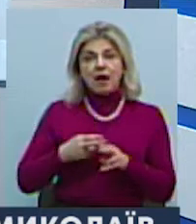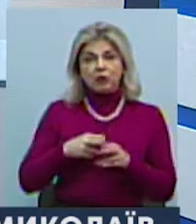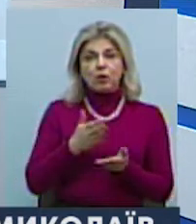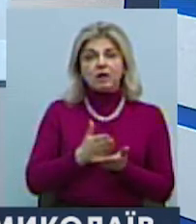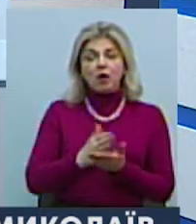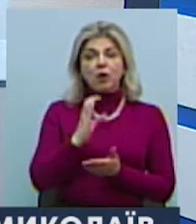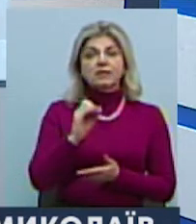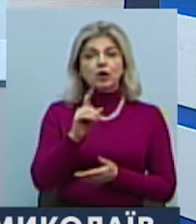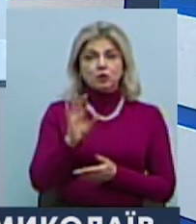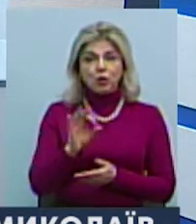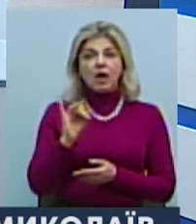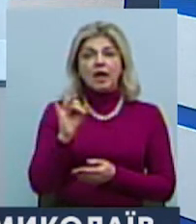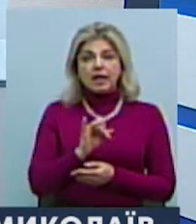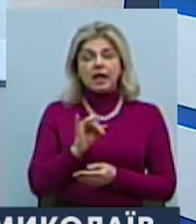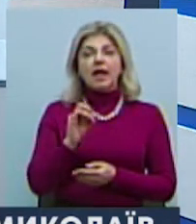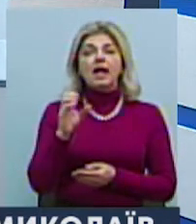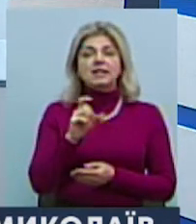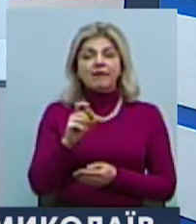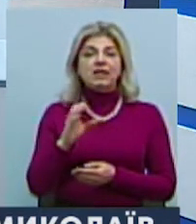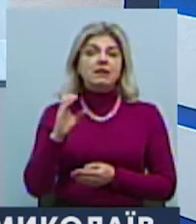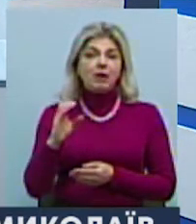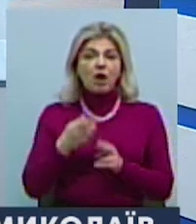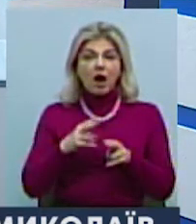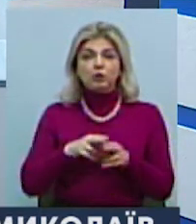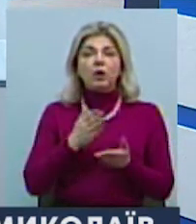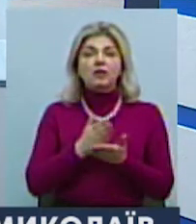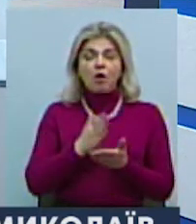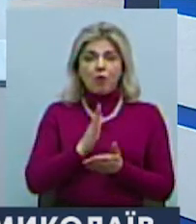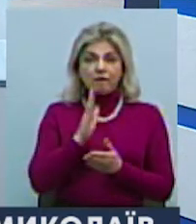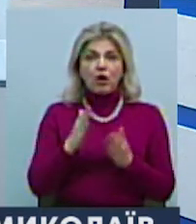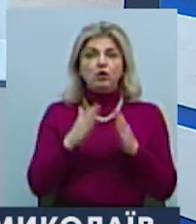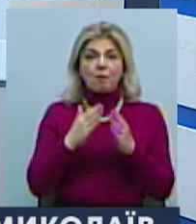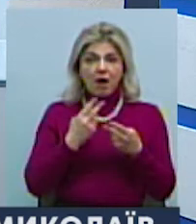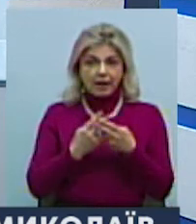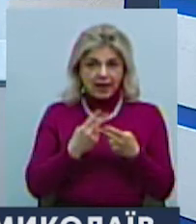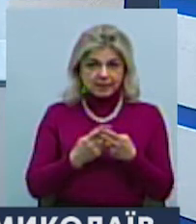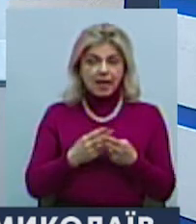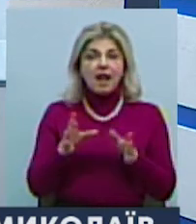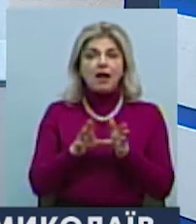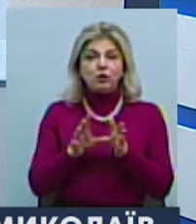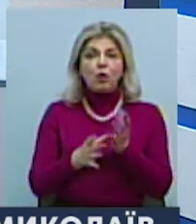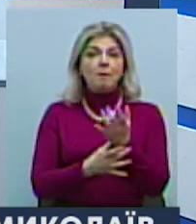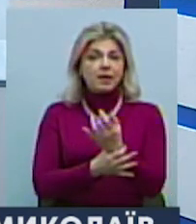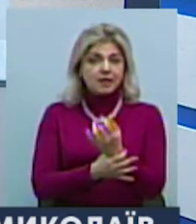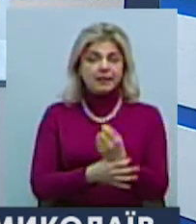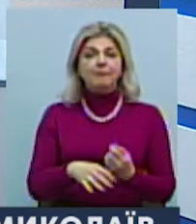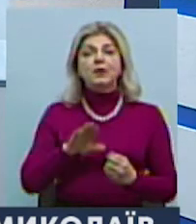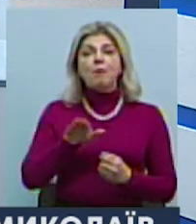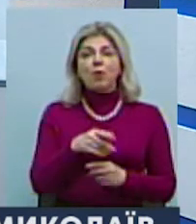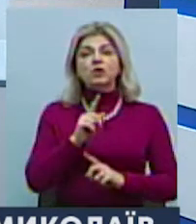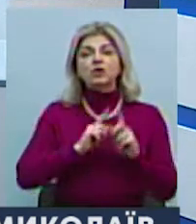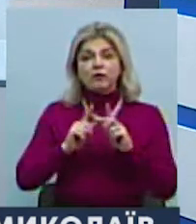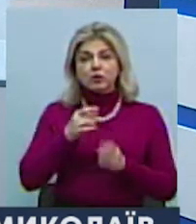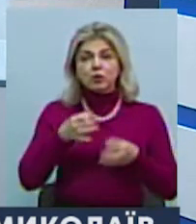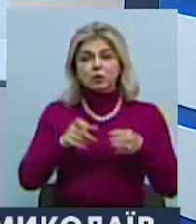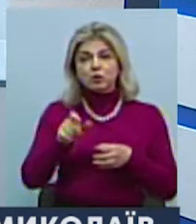та Єлизавети Семирикової, яка перебуває під домашнім арештом з електронним браслетом. Після виходу з нарадчої кімнати судді прийняли рішення